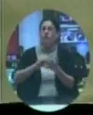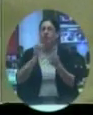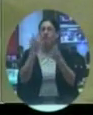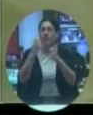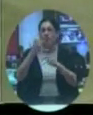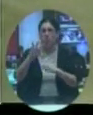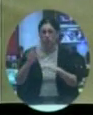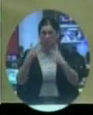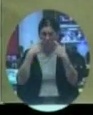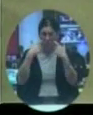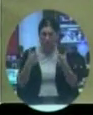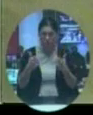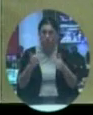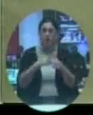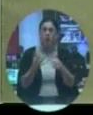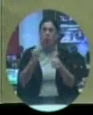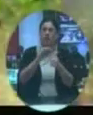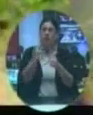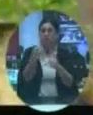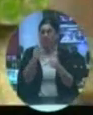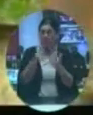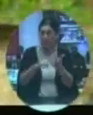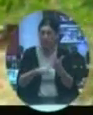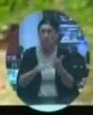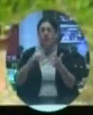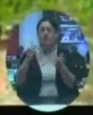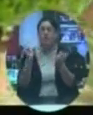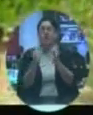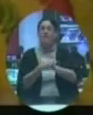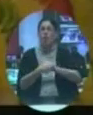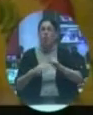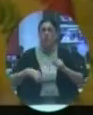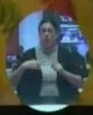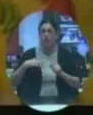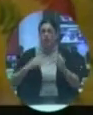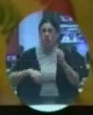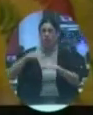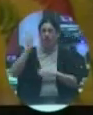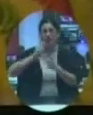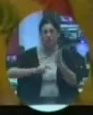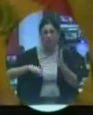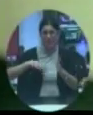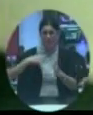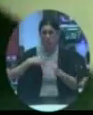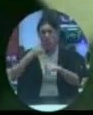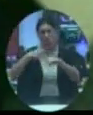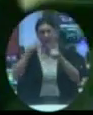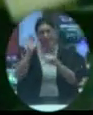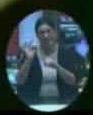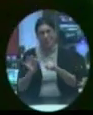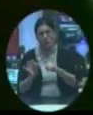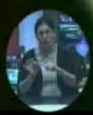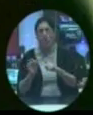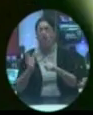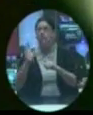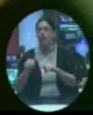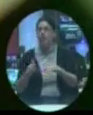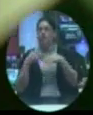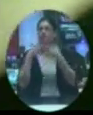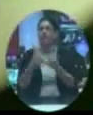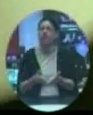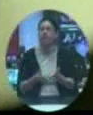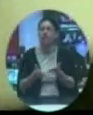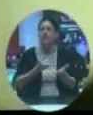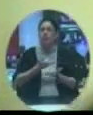התקנת מצלמות וקידום רפורמת הבריאות שתעלה את מס הבריאות לכלל האזרחים ב0.5%, ובכך תספק שירותים נאותים